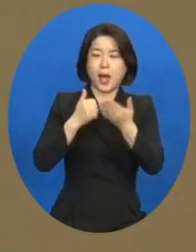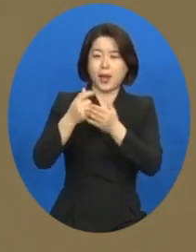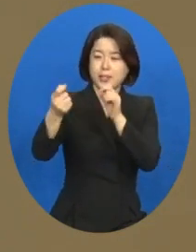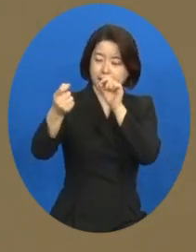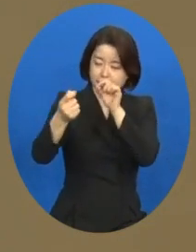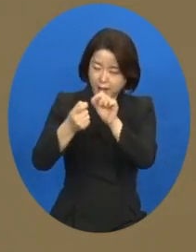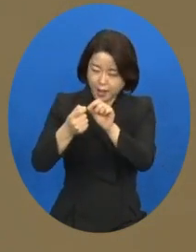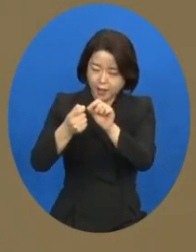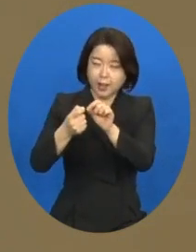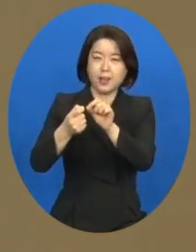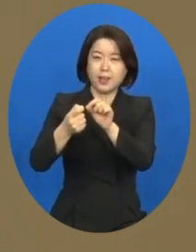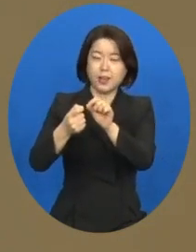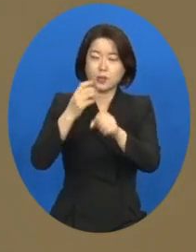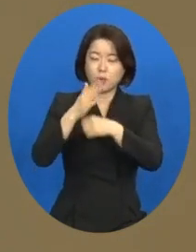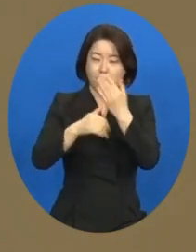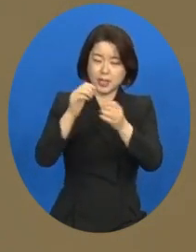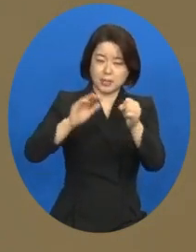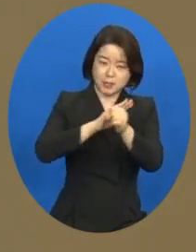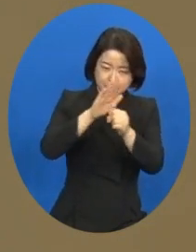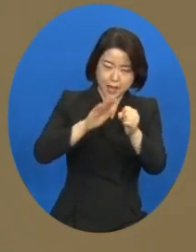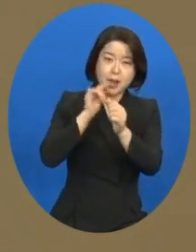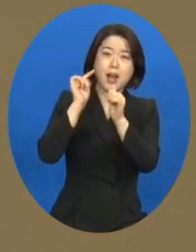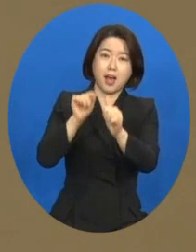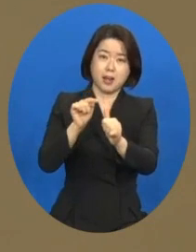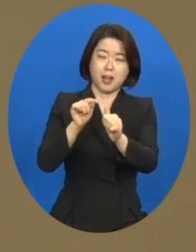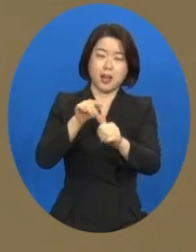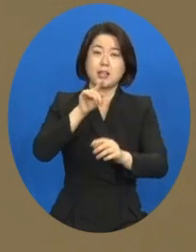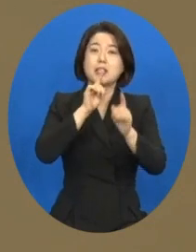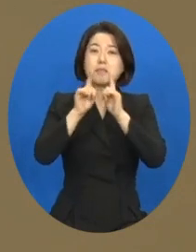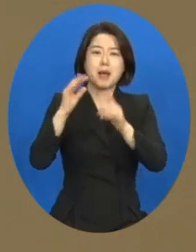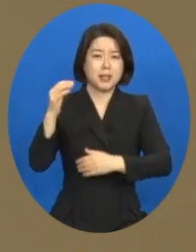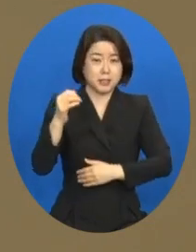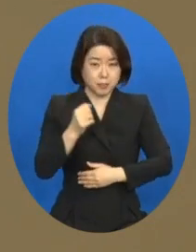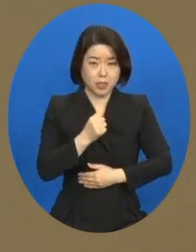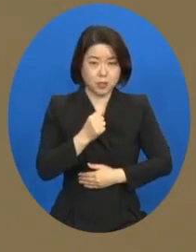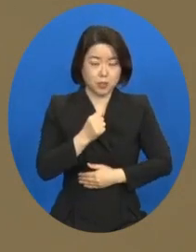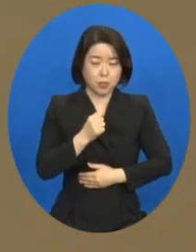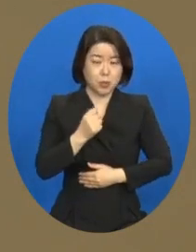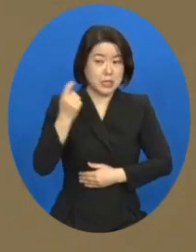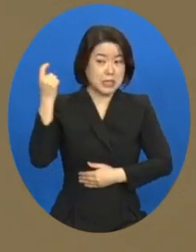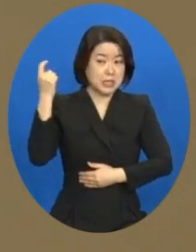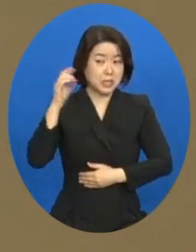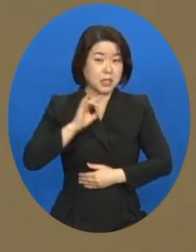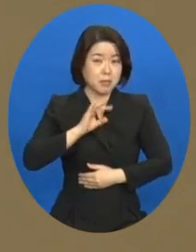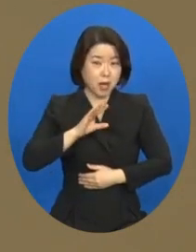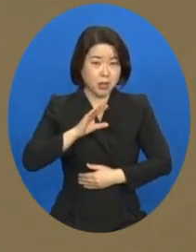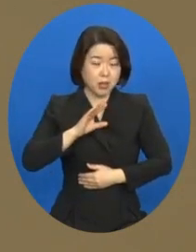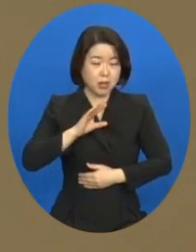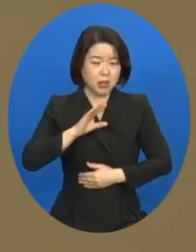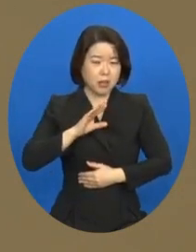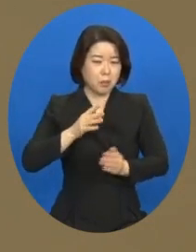하라, 하나님을 사랑하라, 이 말씀을 듣고만